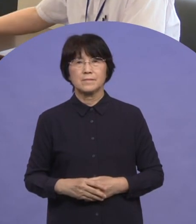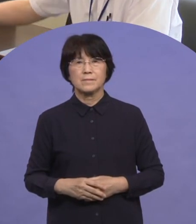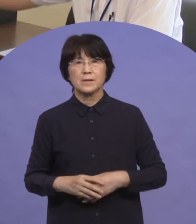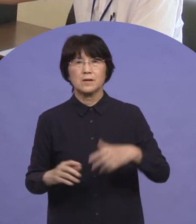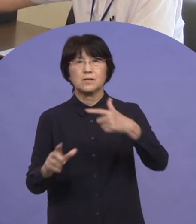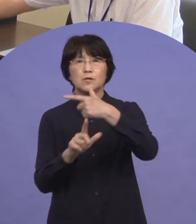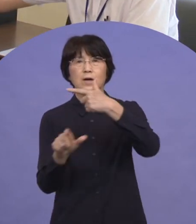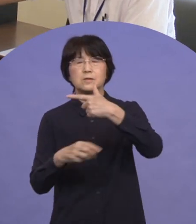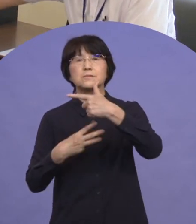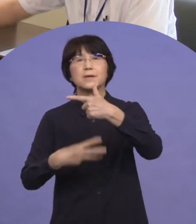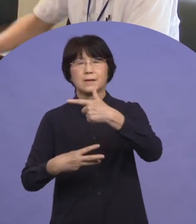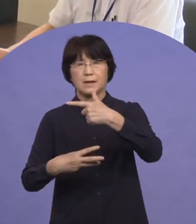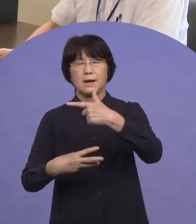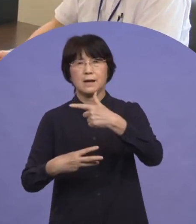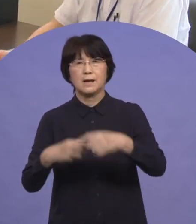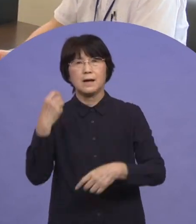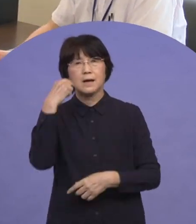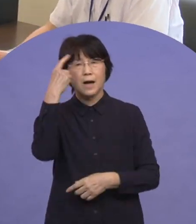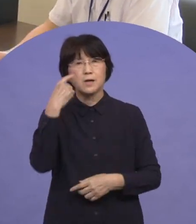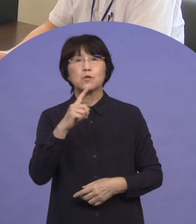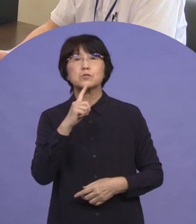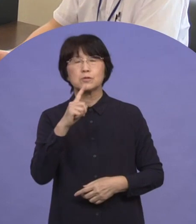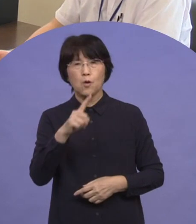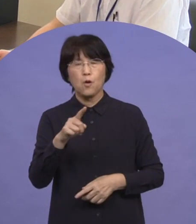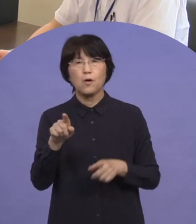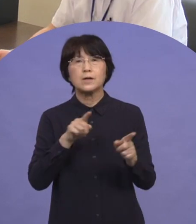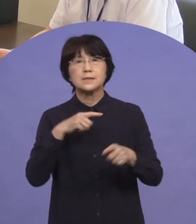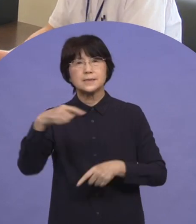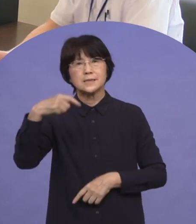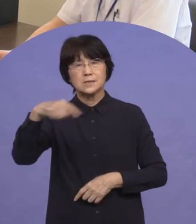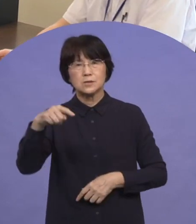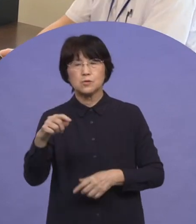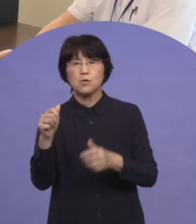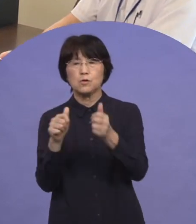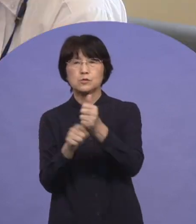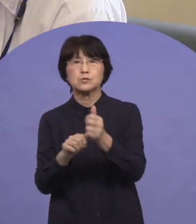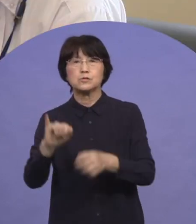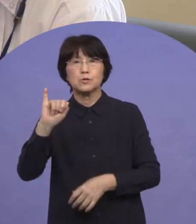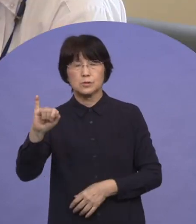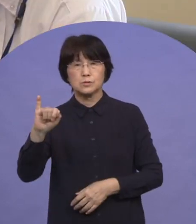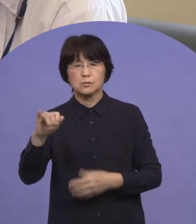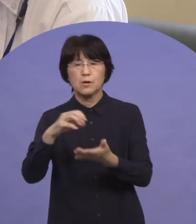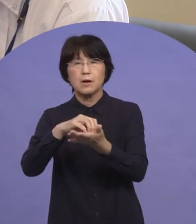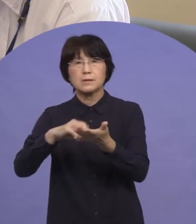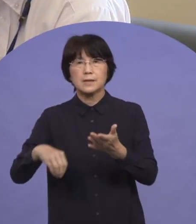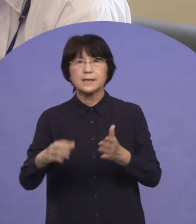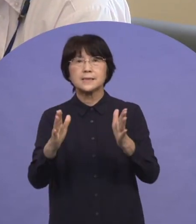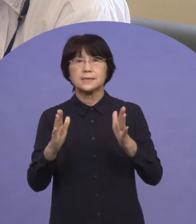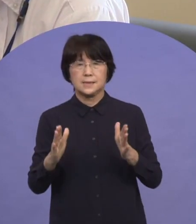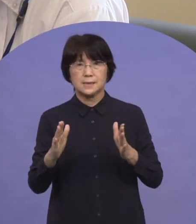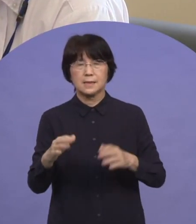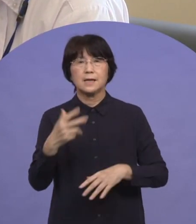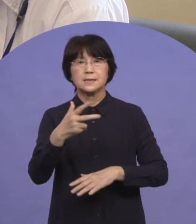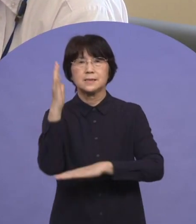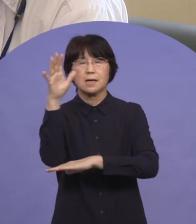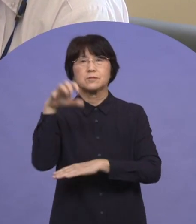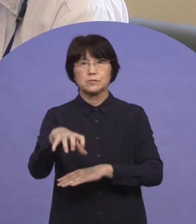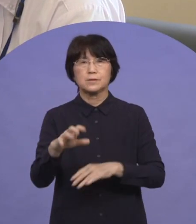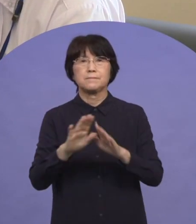6月3日外国語指導助手 ALT の退任式が市役所本庁舎で行われ